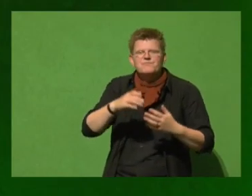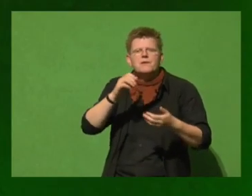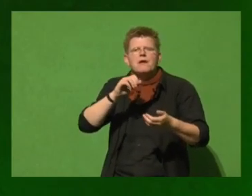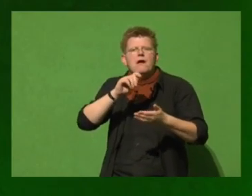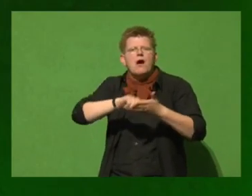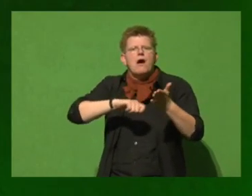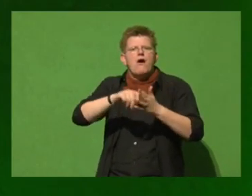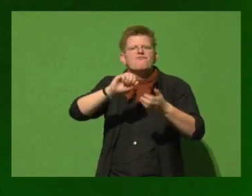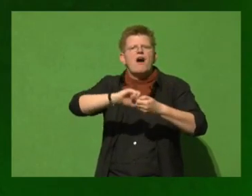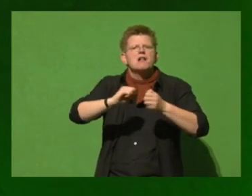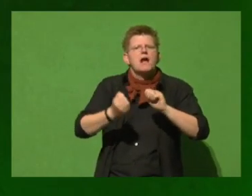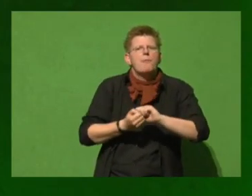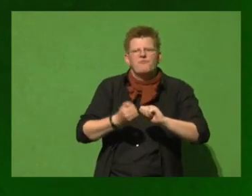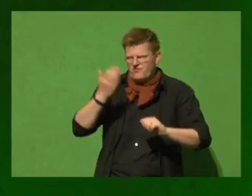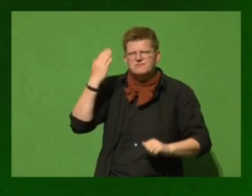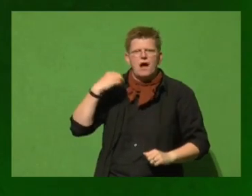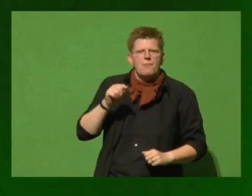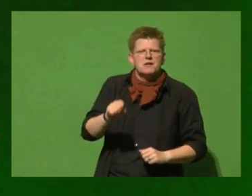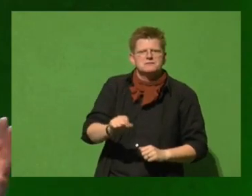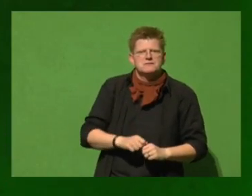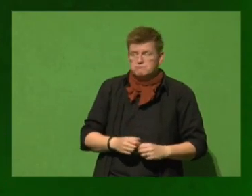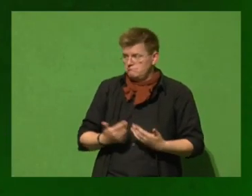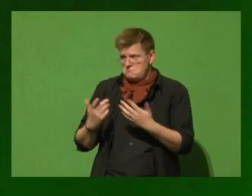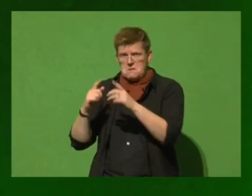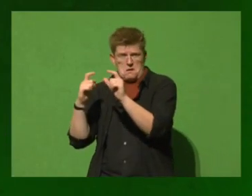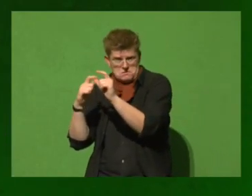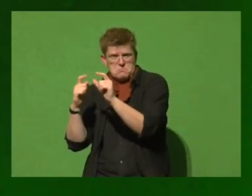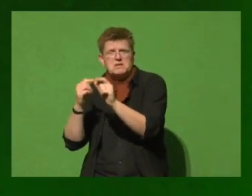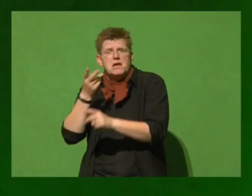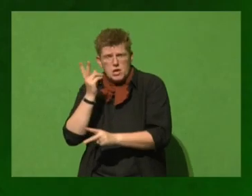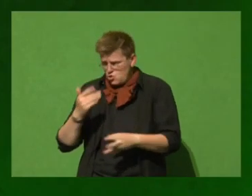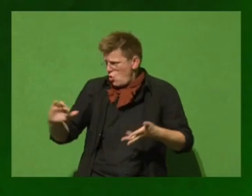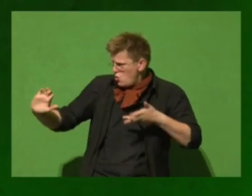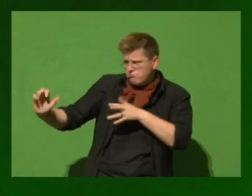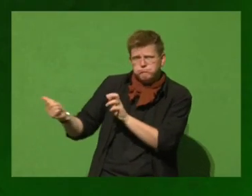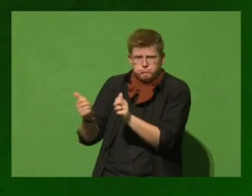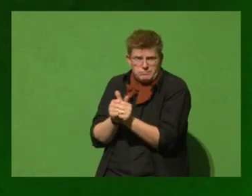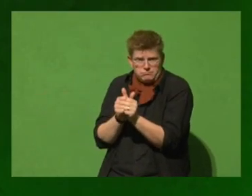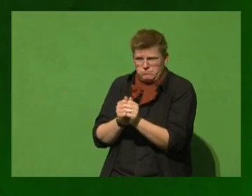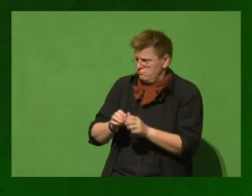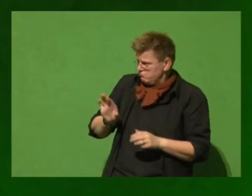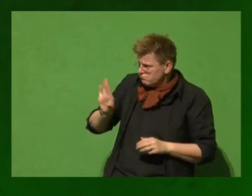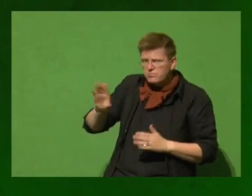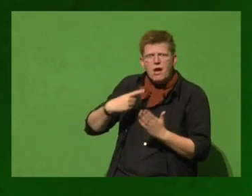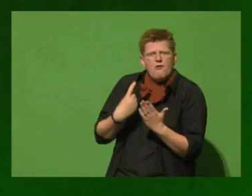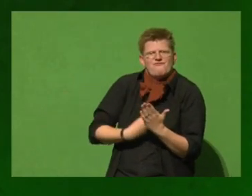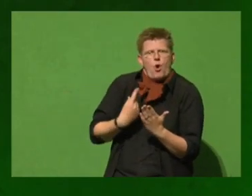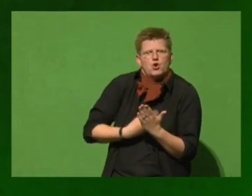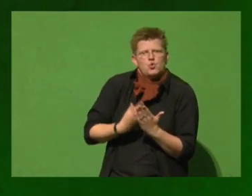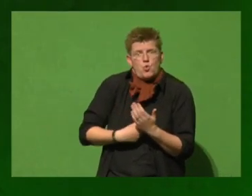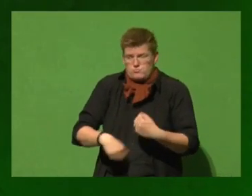Seite, forderte zusammen mit uns schonungslose Aufklärung, Ende der